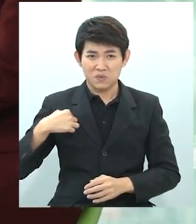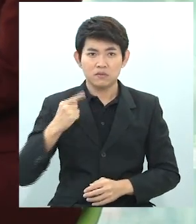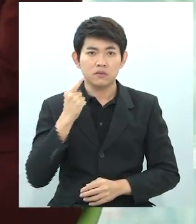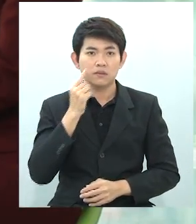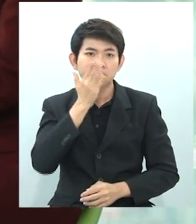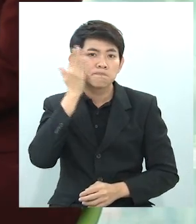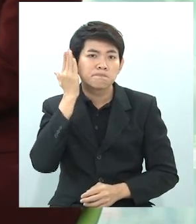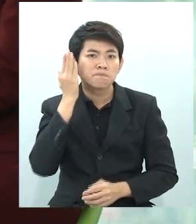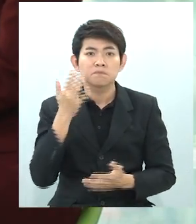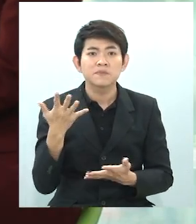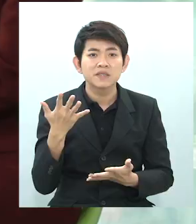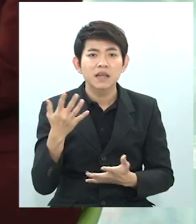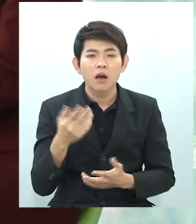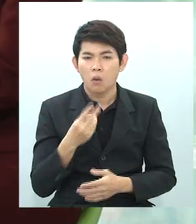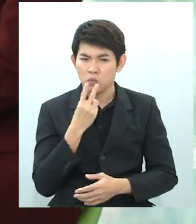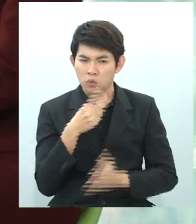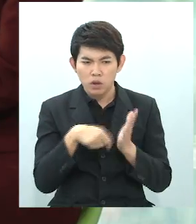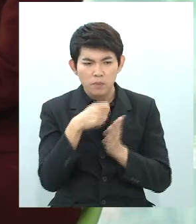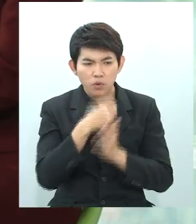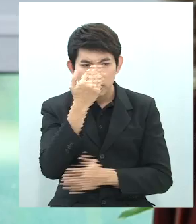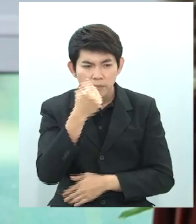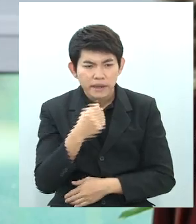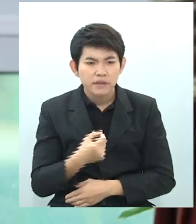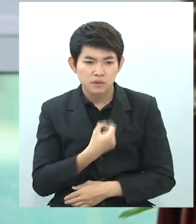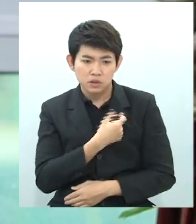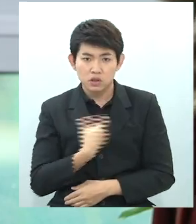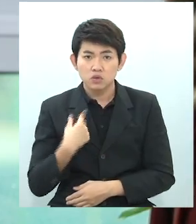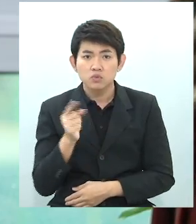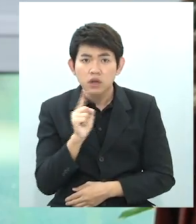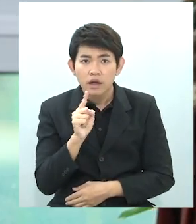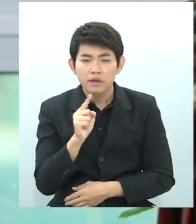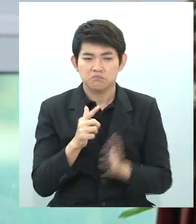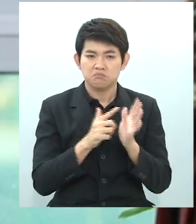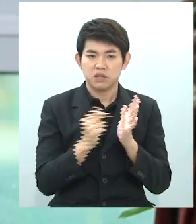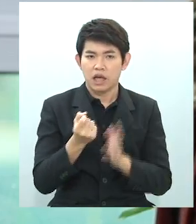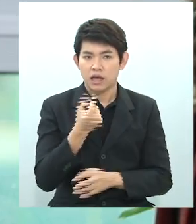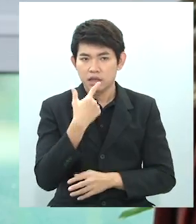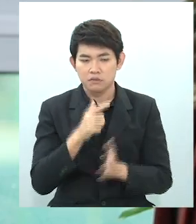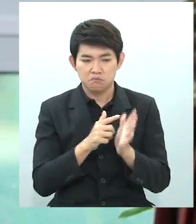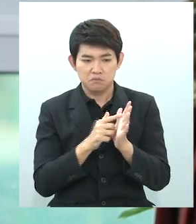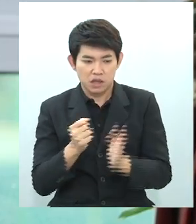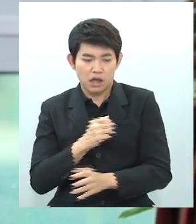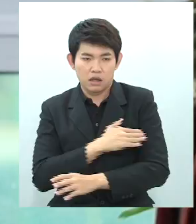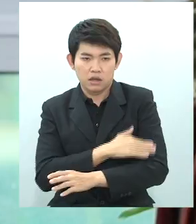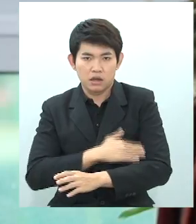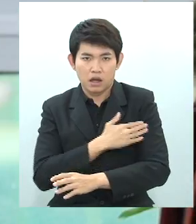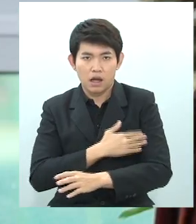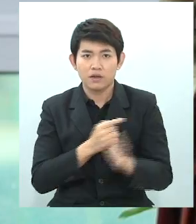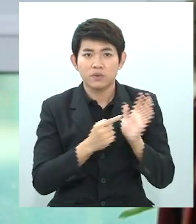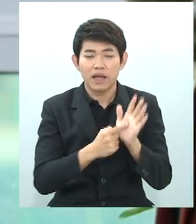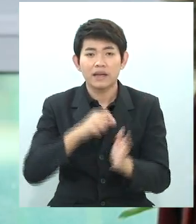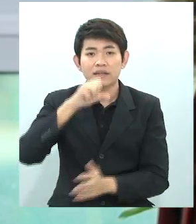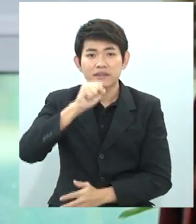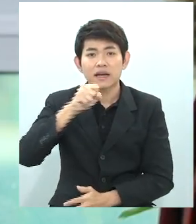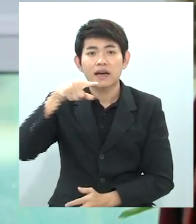ราก็อาจจะต้องมองหาสาเหตุว่าเอ๊ะยังมีสิ่งภายนอกเช่นยาอาจจะมีตั้งแต่ยาทาเช่นเคยได้ยินเรื่องสิวสเตียรอยใช่ไหม